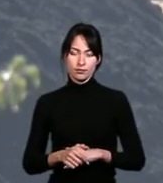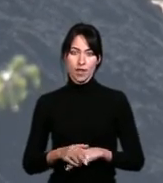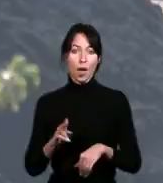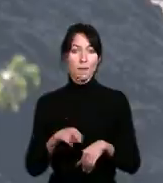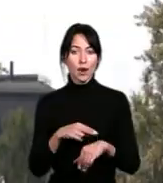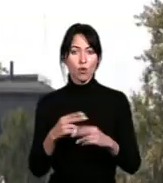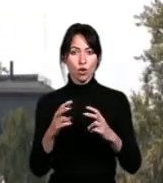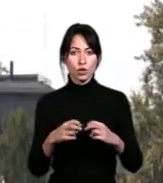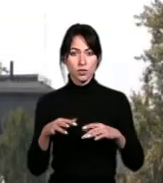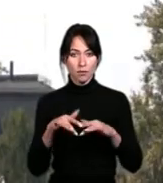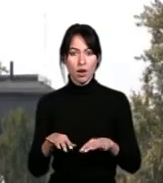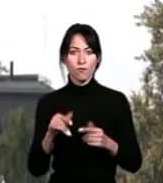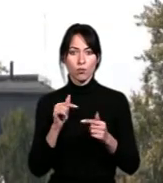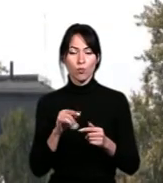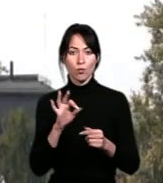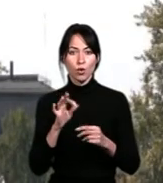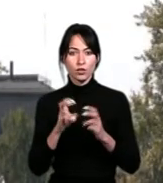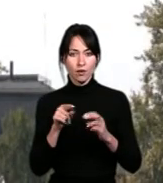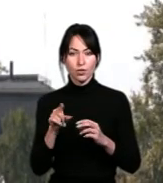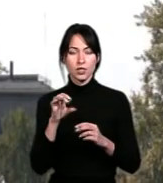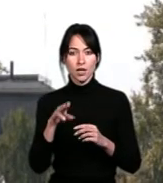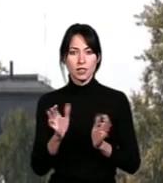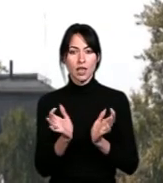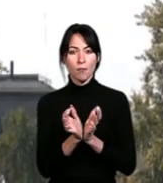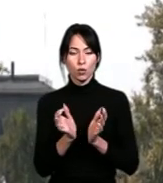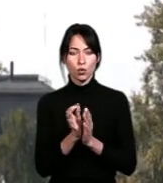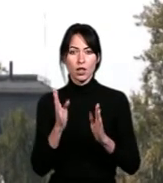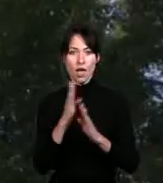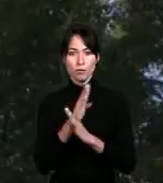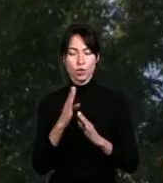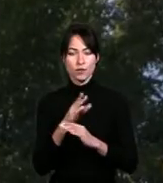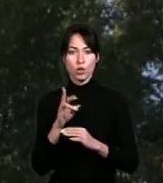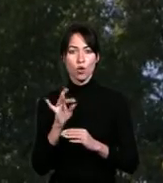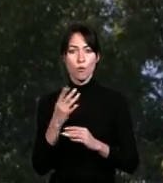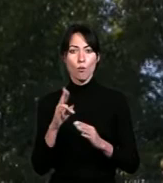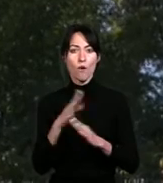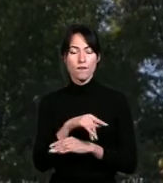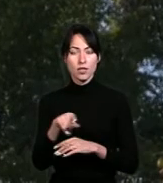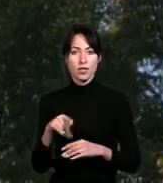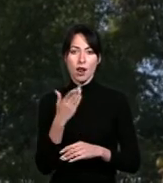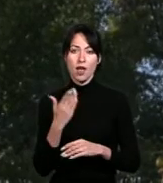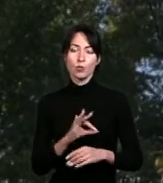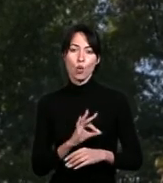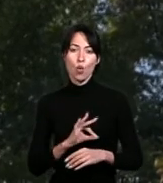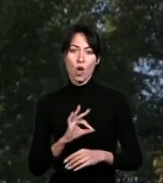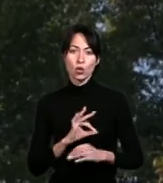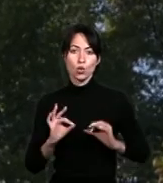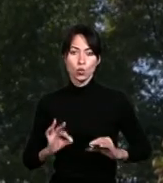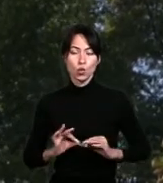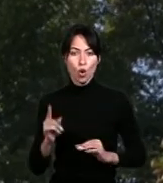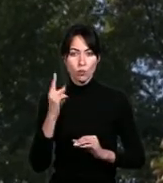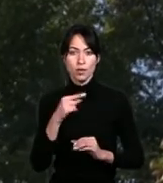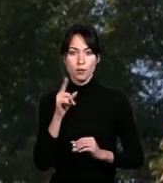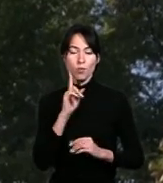Правоохоронці розслідують справу проти заводу за статтею «Забруднення атмосферного повітря». Речник прокуратури області Дмитро Чубенко каже,